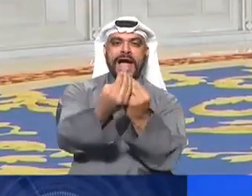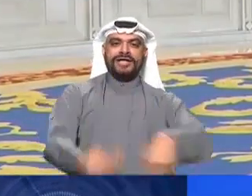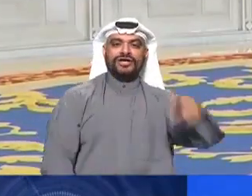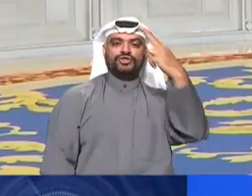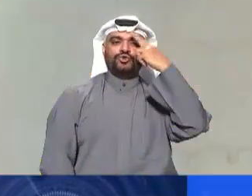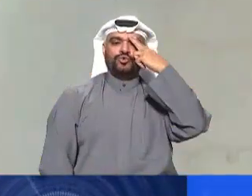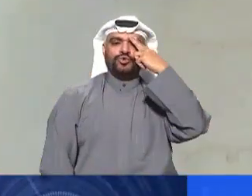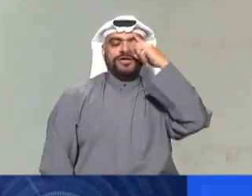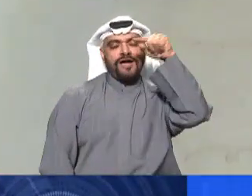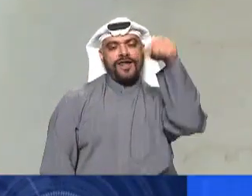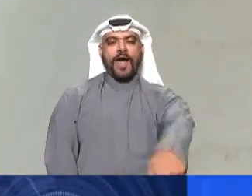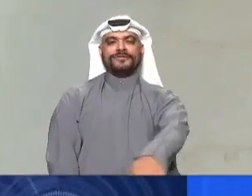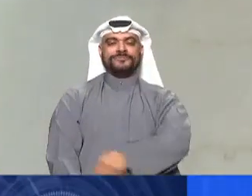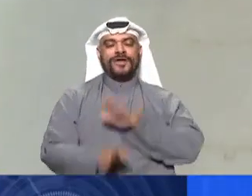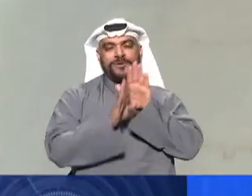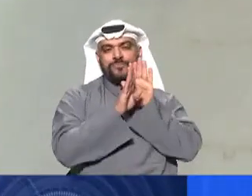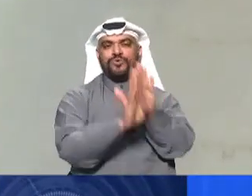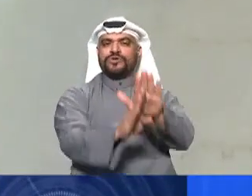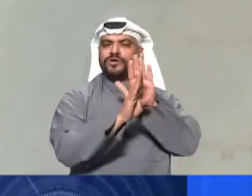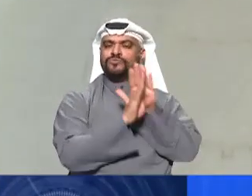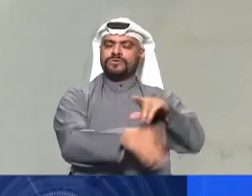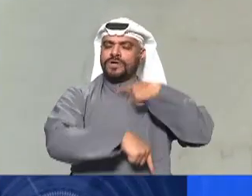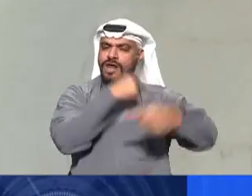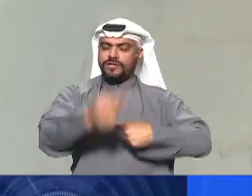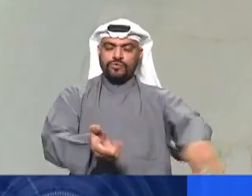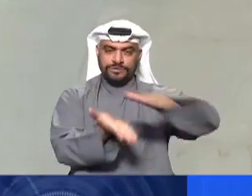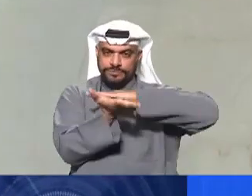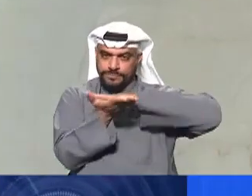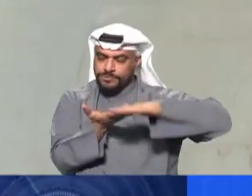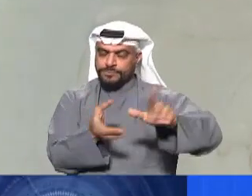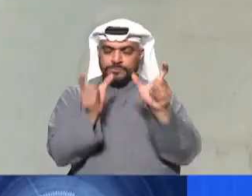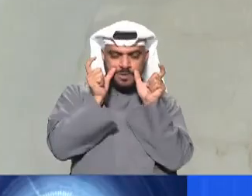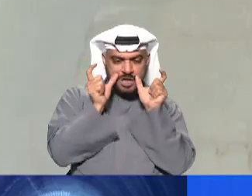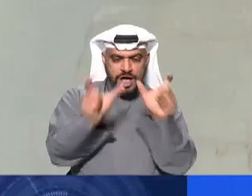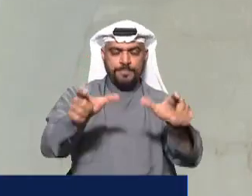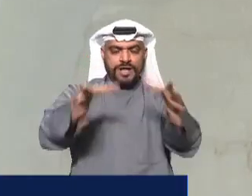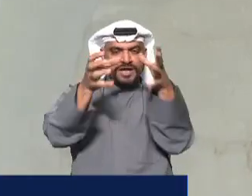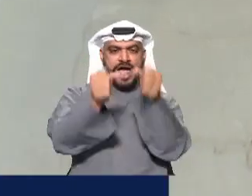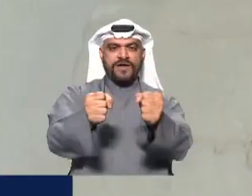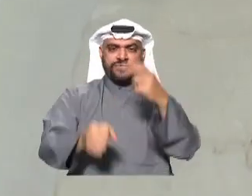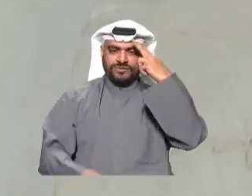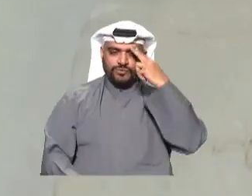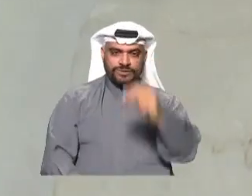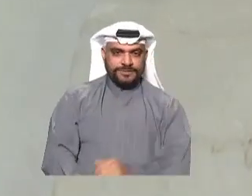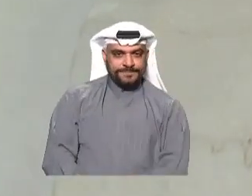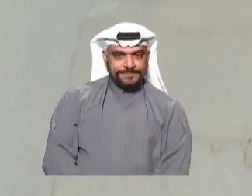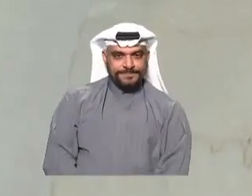وتأييدها لكافة الإجراءات التي تتخذها لحماية أمنها واستقرارها.